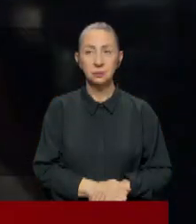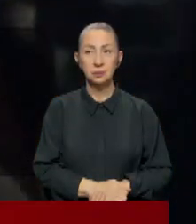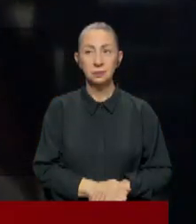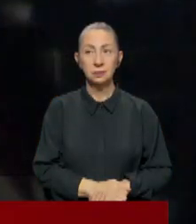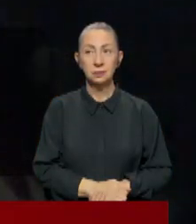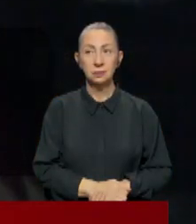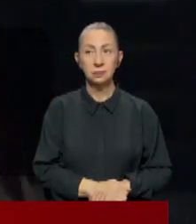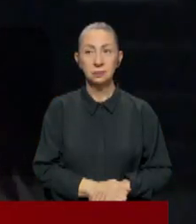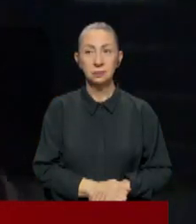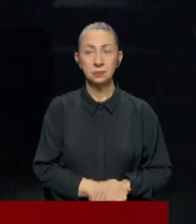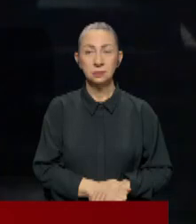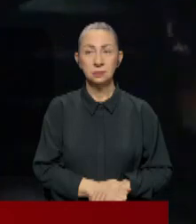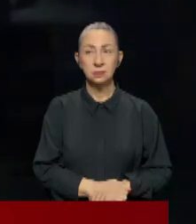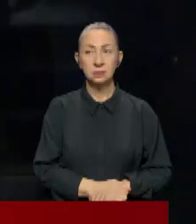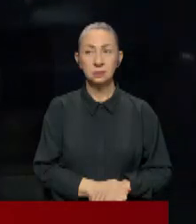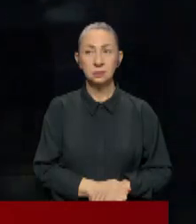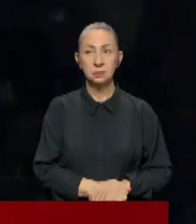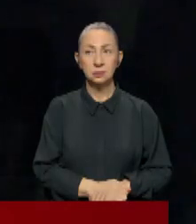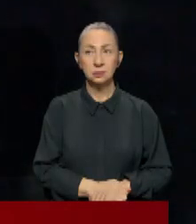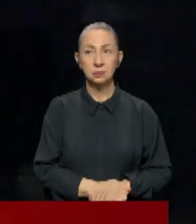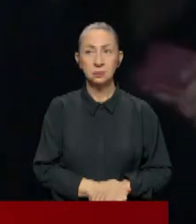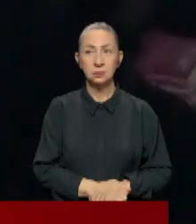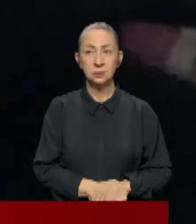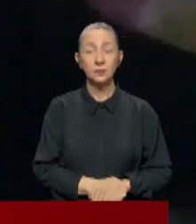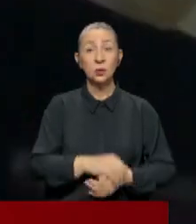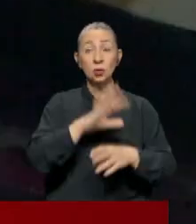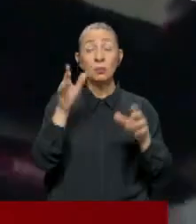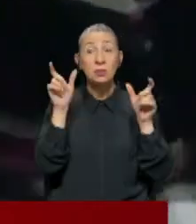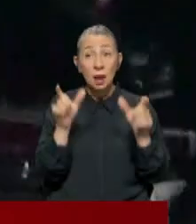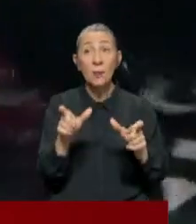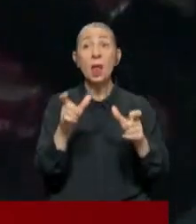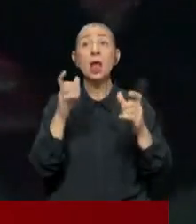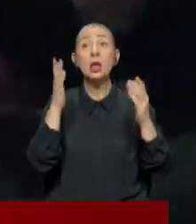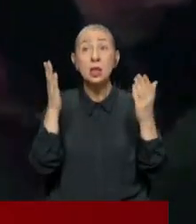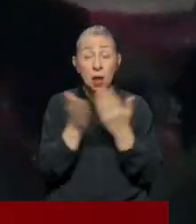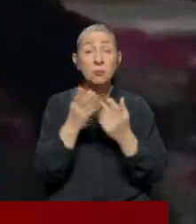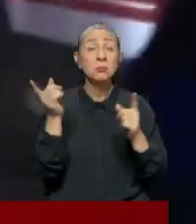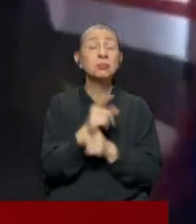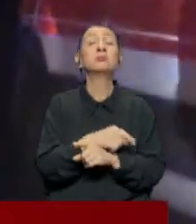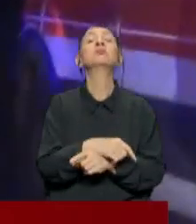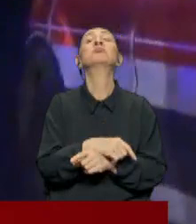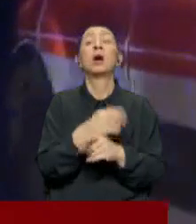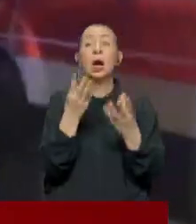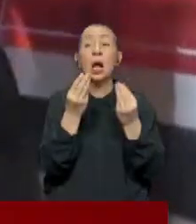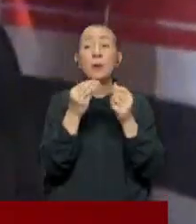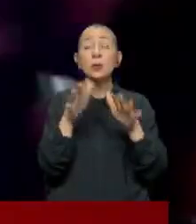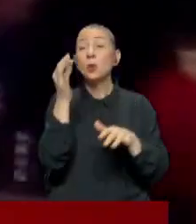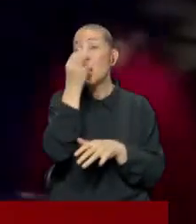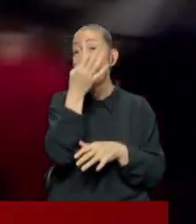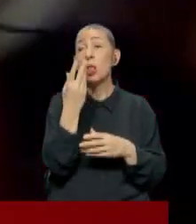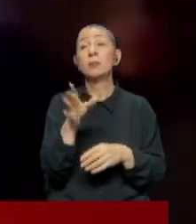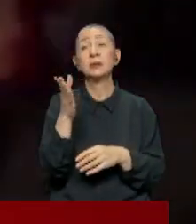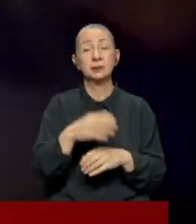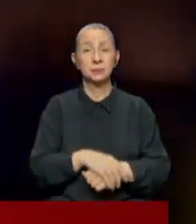indirimler olduğu zaman izdiham çıkıyor. Lütfen böyle indirimler yapmayın bu insanlara. Tüm tedbirlere ve müdahalelere rağmen kalabalığın dağılması kolay